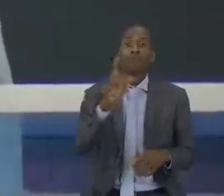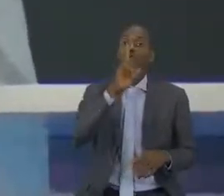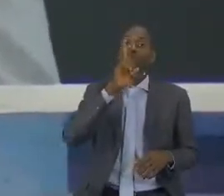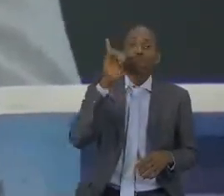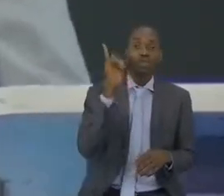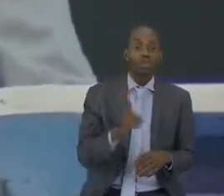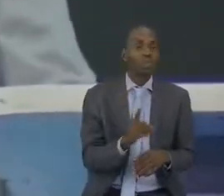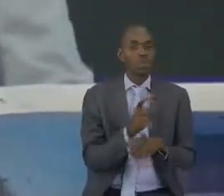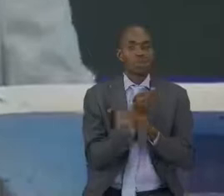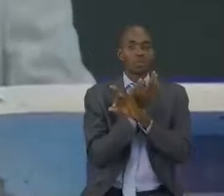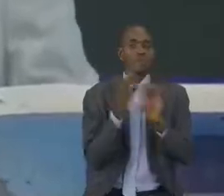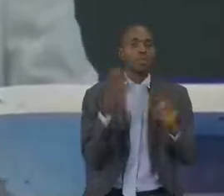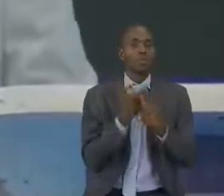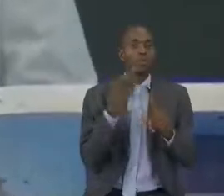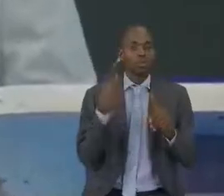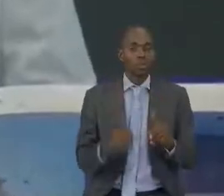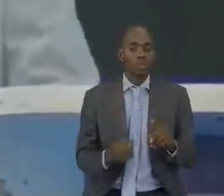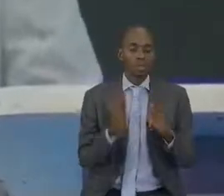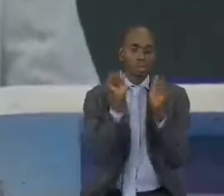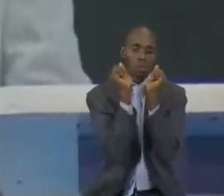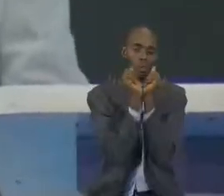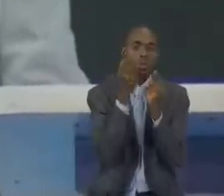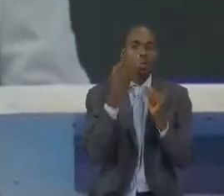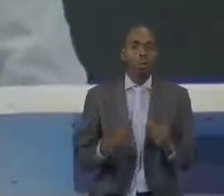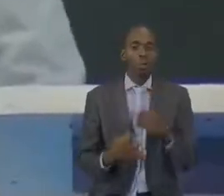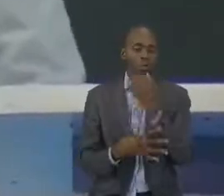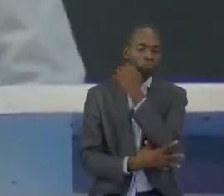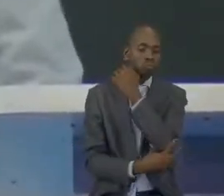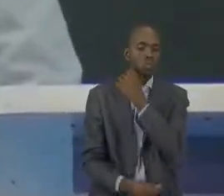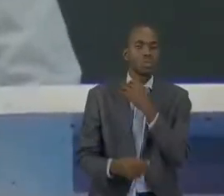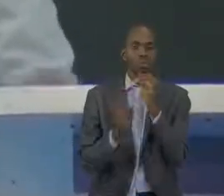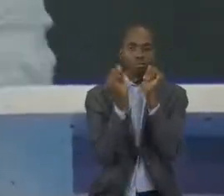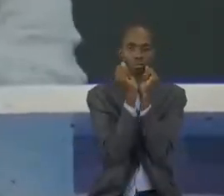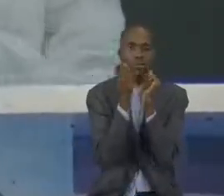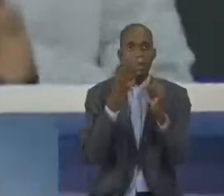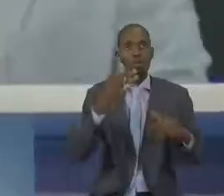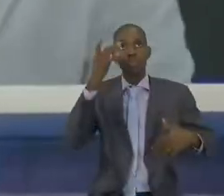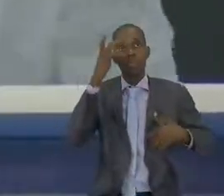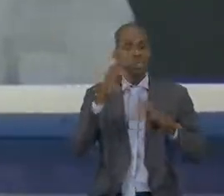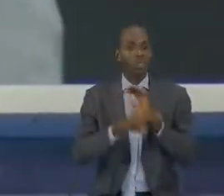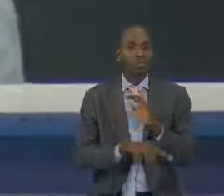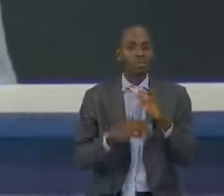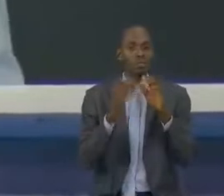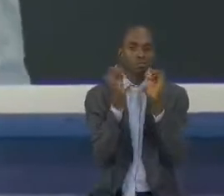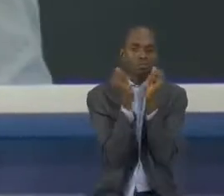captivité, de la pauvreté, et de la captivité, de la maladie, de la captivité,